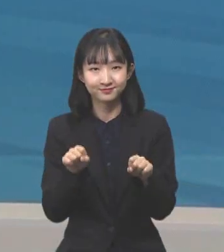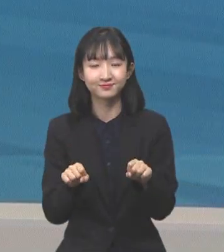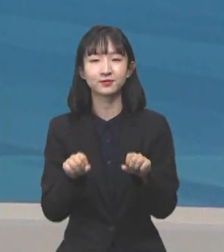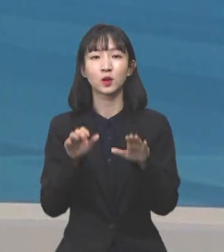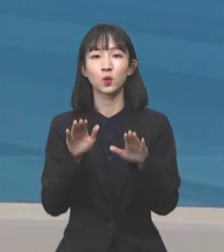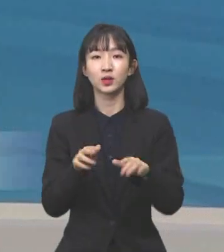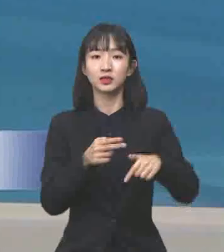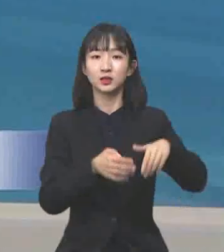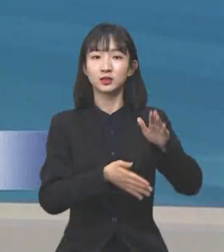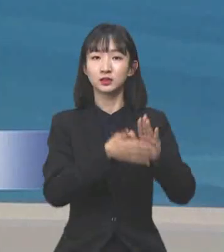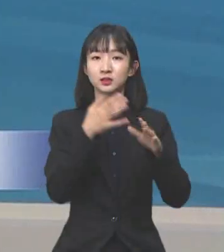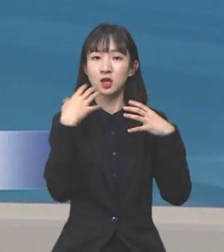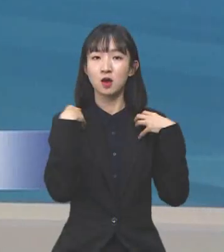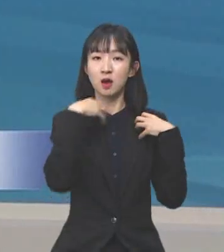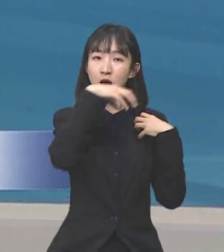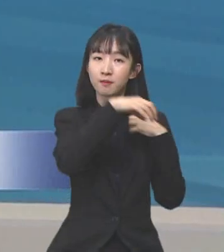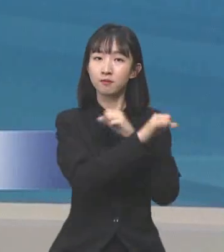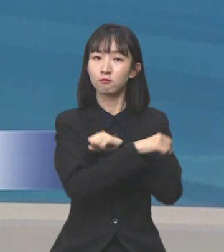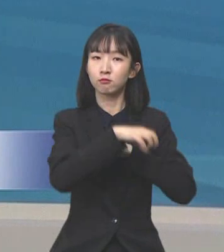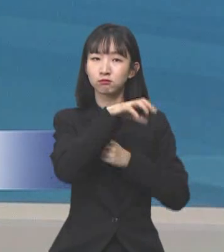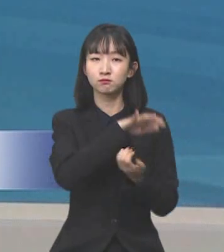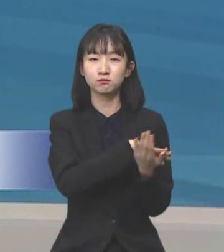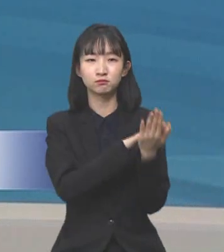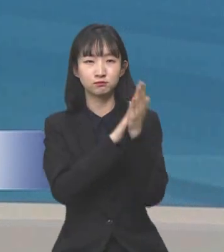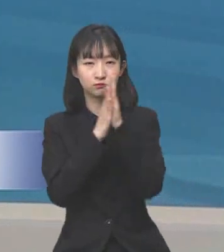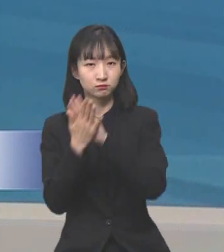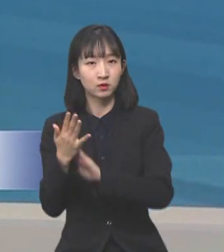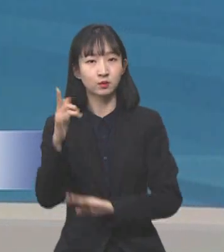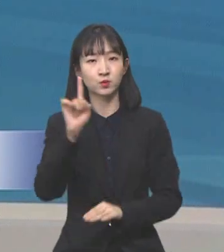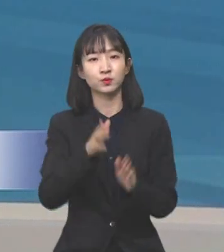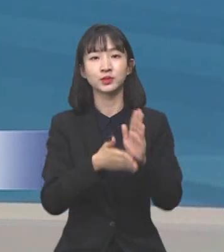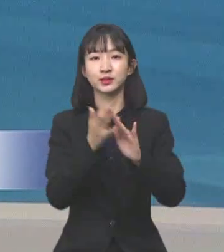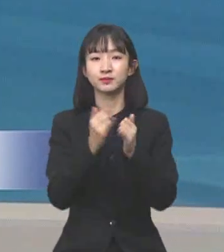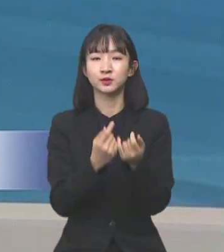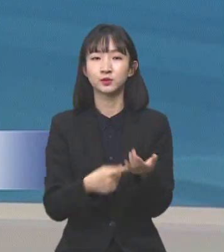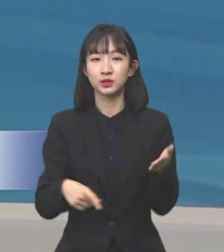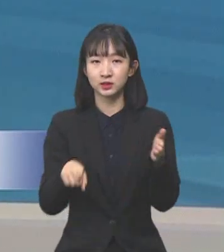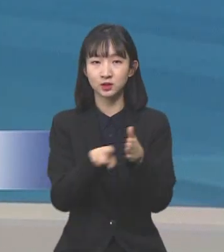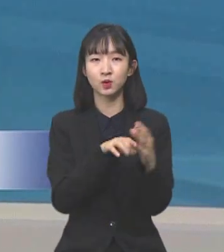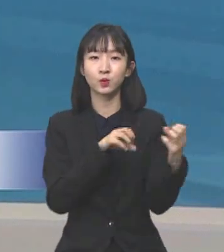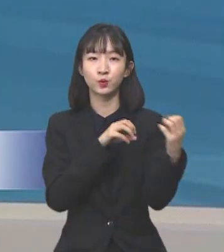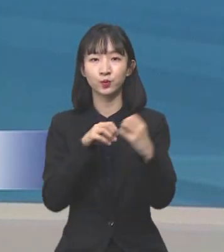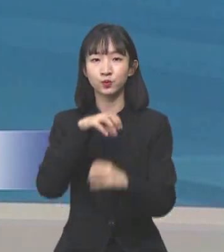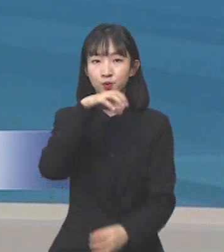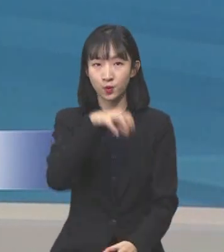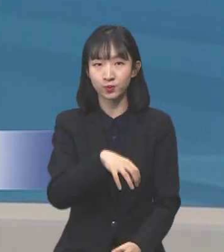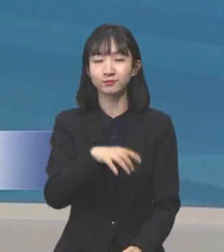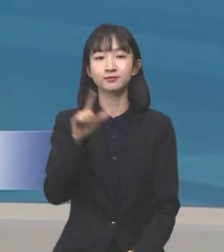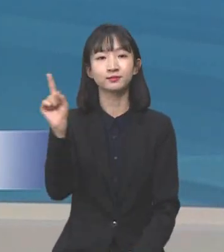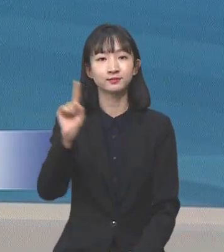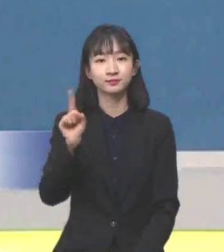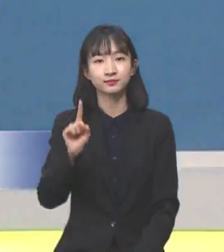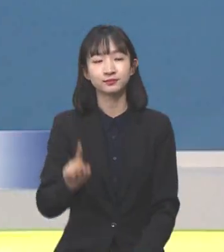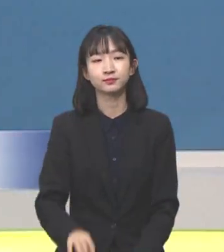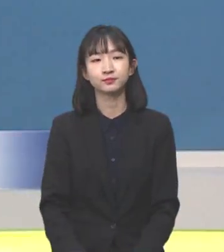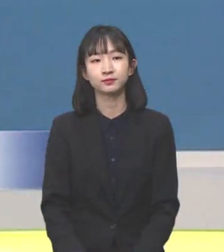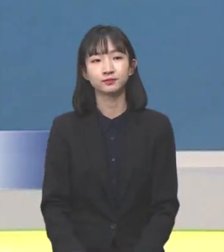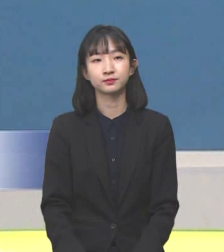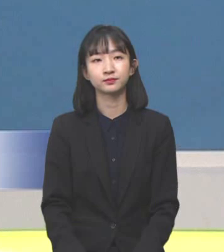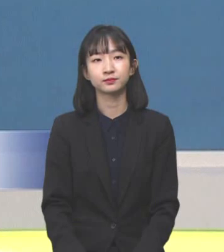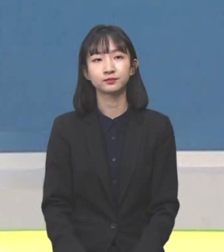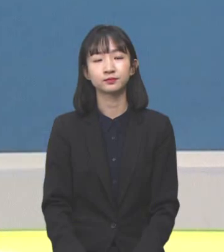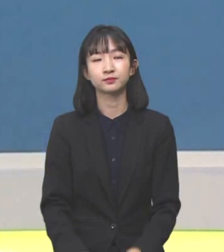인천시청 앞 광장이 확 밝혔습니다 시민을 위한 소통 해상으로 새롭게 꾸며졌다 는데요 이 소식 전해주시죠 4